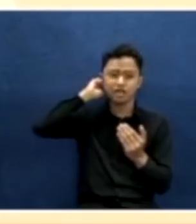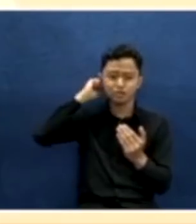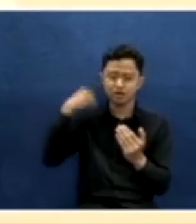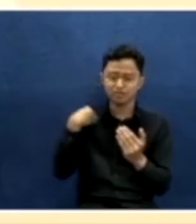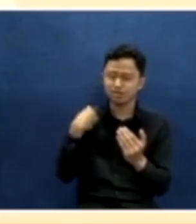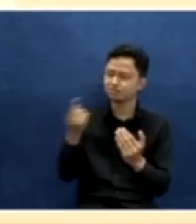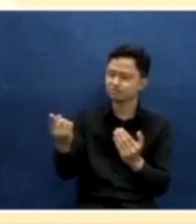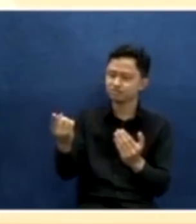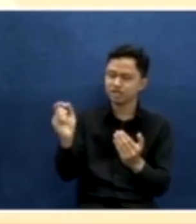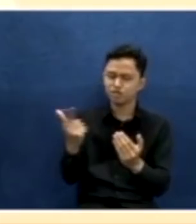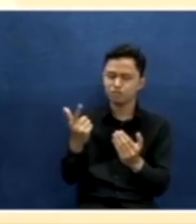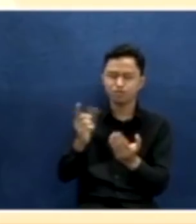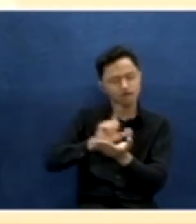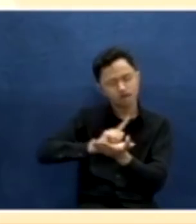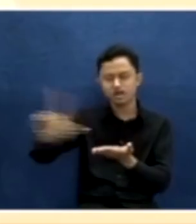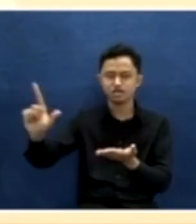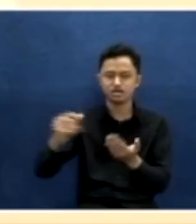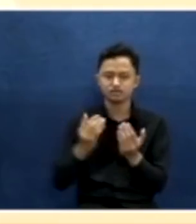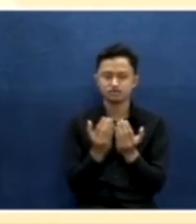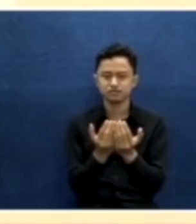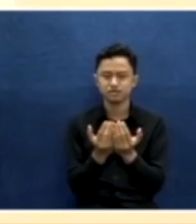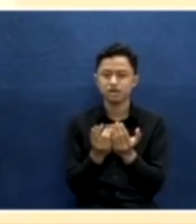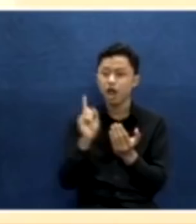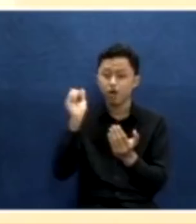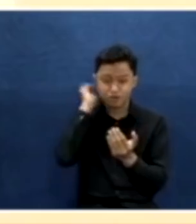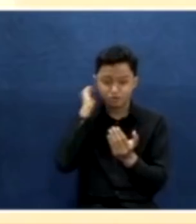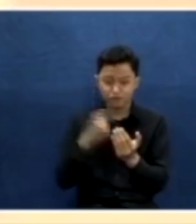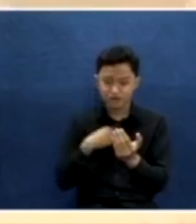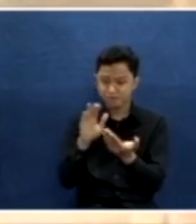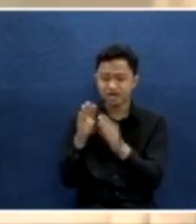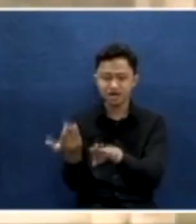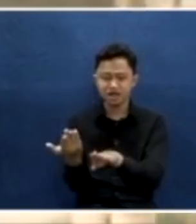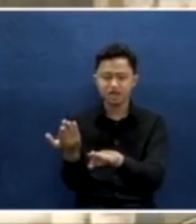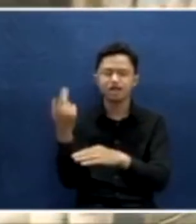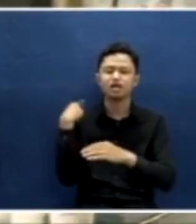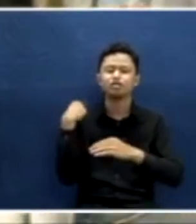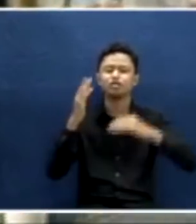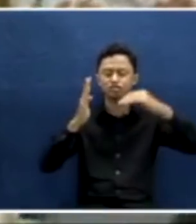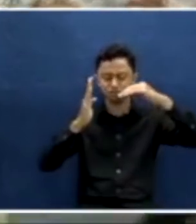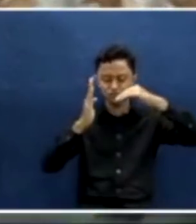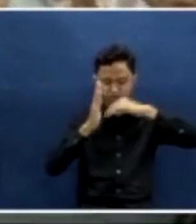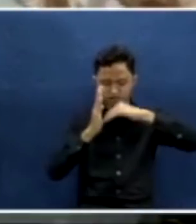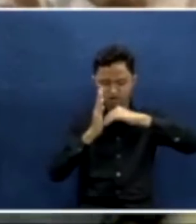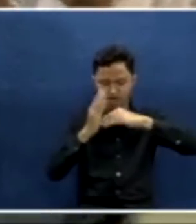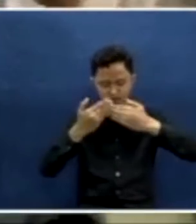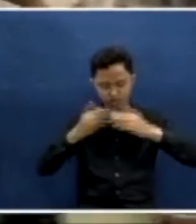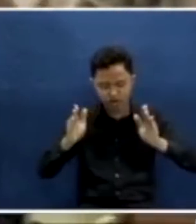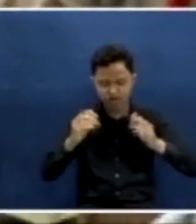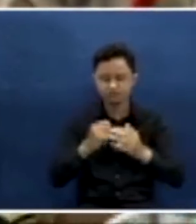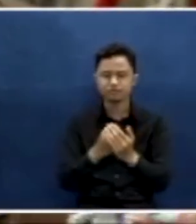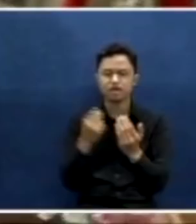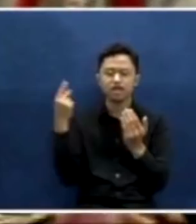urusan mereka di dunia kalaupun mereka telah meninggal dunia Lapangkanlah barzakh nya dan